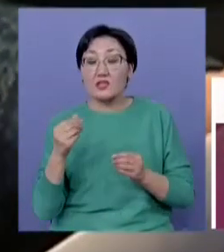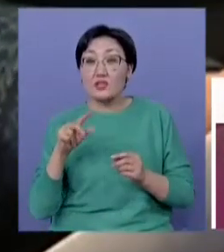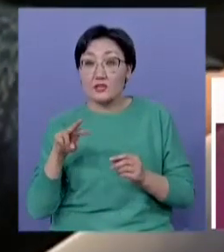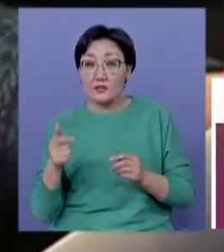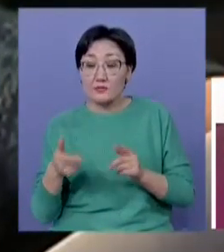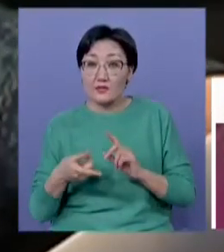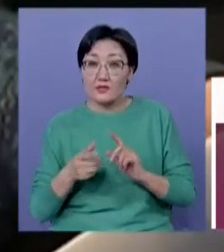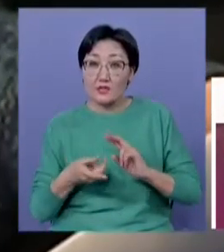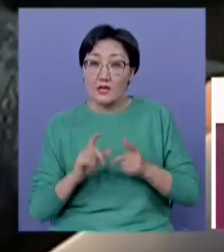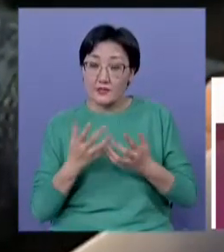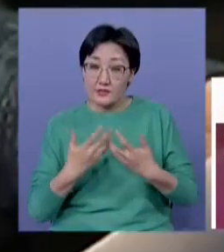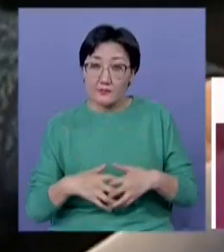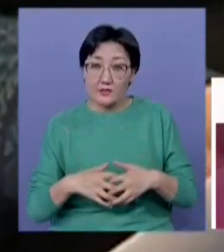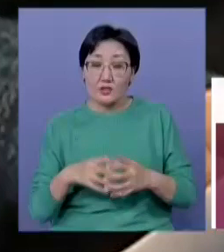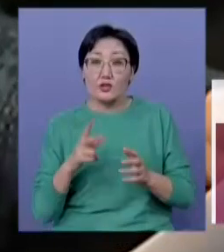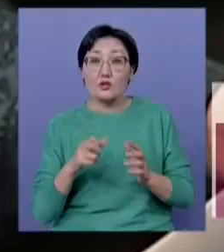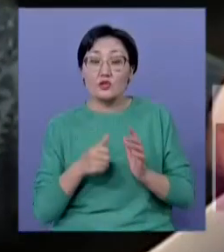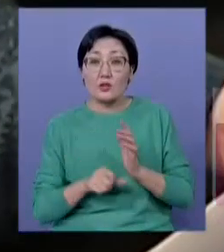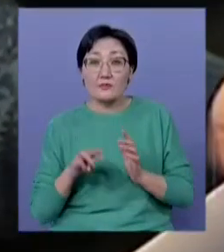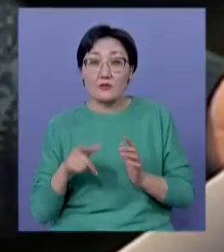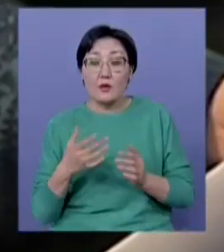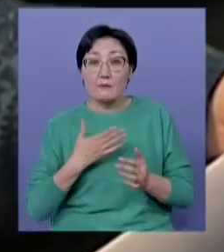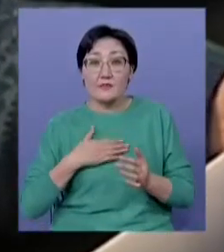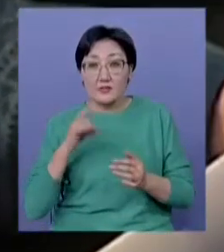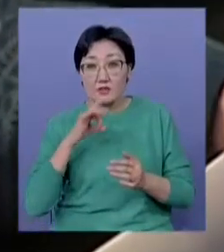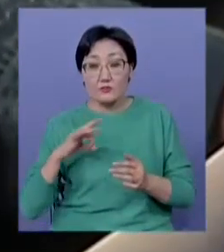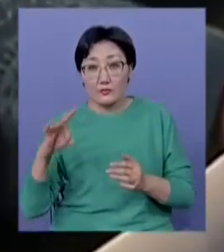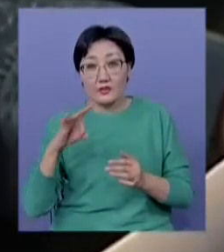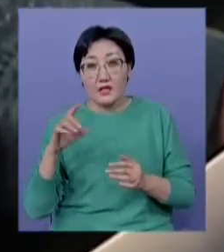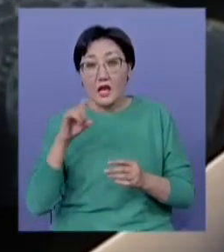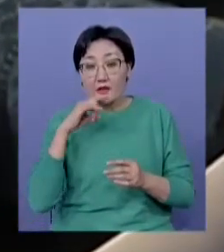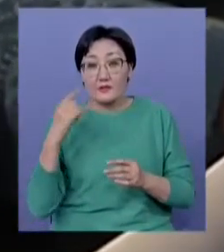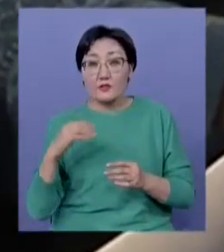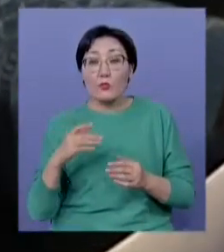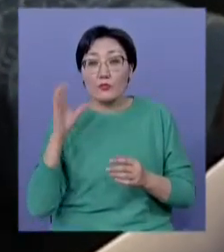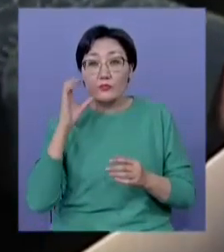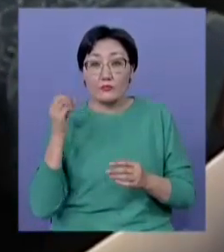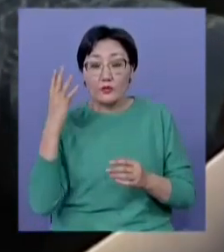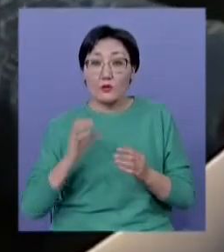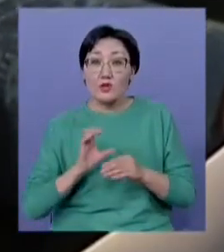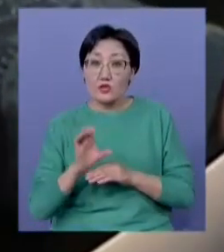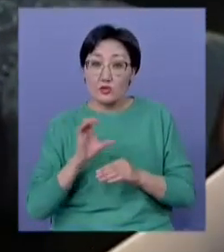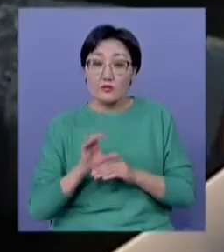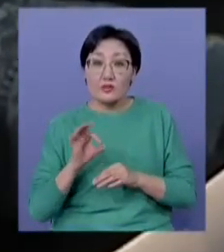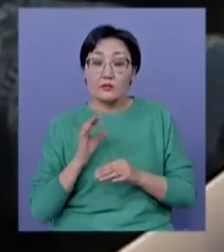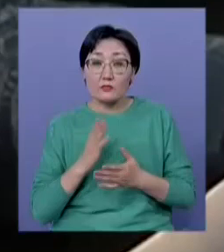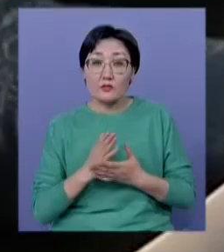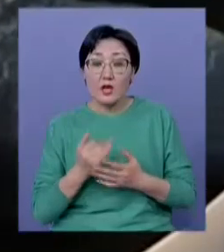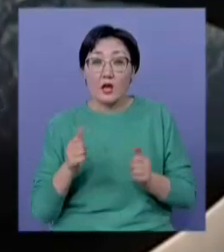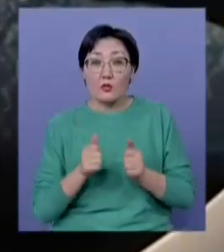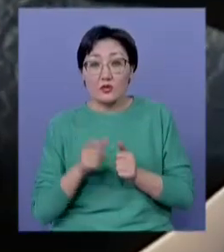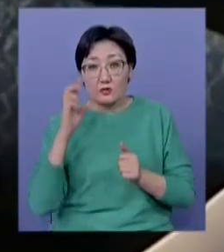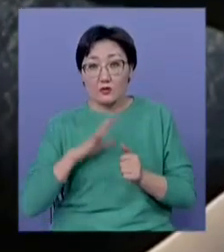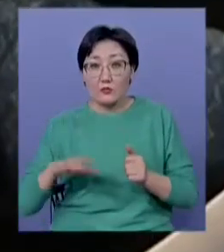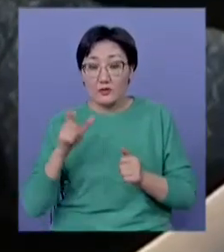есептесек 260 теңге. Сәйкесінше біздің республикадан Ресей Федерациясына мұнай өнімдерін жаппай шығару жүріп жатыр. Көрші